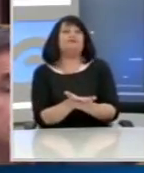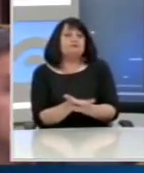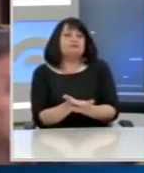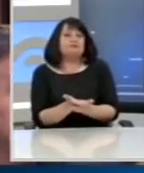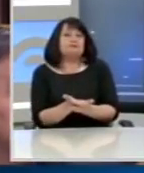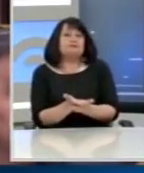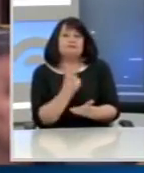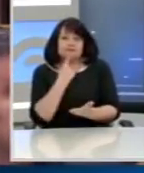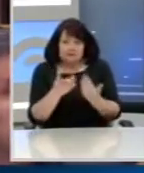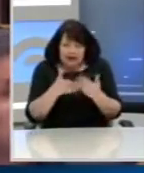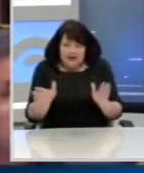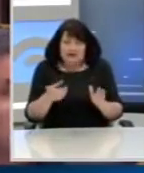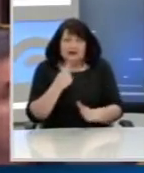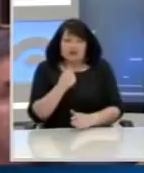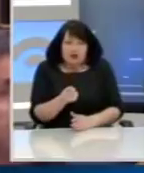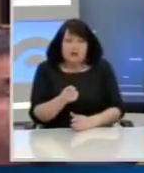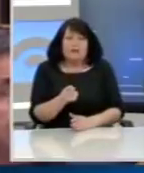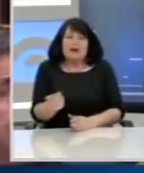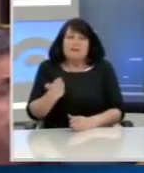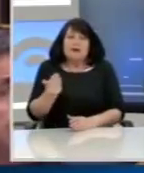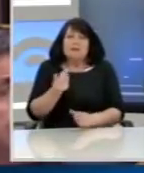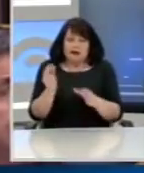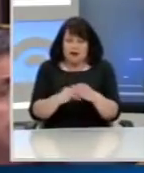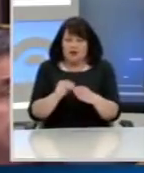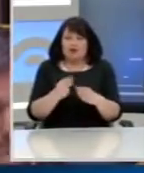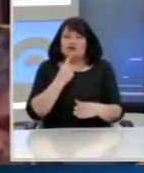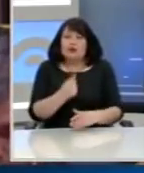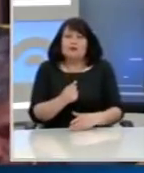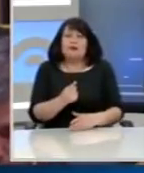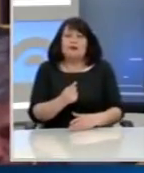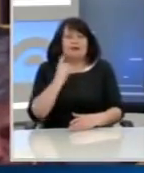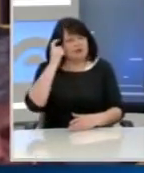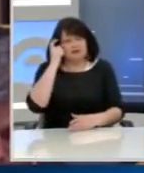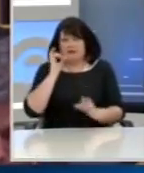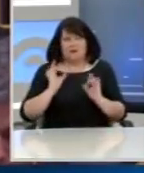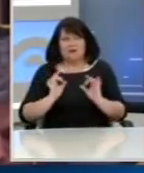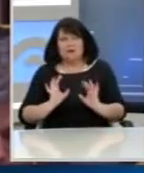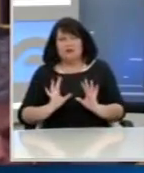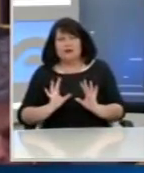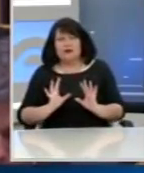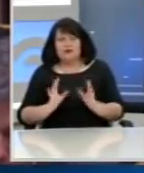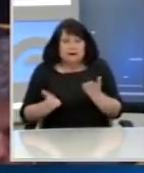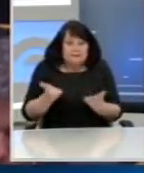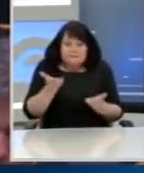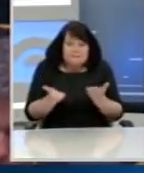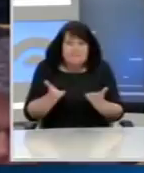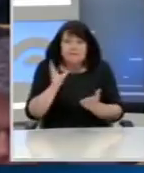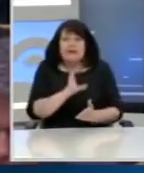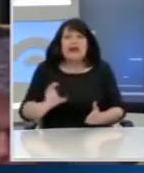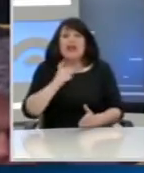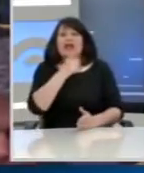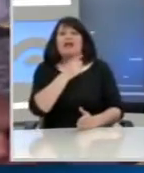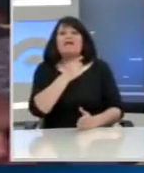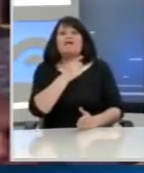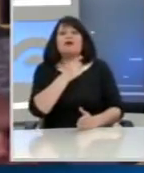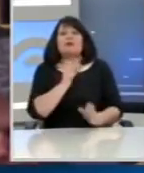Και το είπαμε δημόσια κατά τη διάρκεια της προεκλογικής περίοδου, ότι δεν υπολογίσαμε ότι οι συσχετισμοί αυτοί στο ευρωπαϊκό πεδίο δεν αλλάζουν από μια